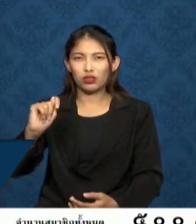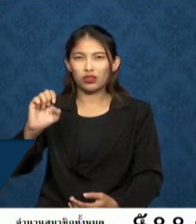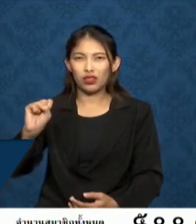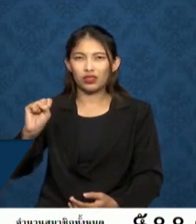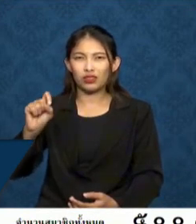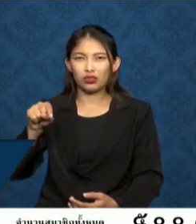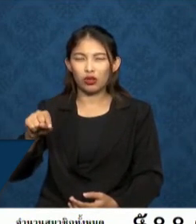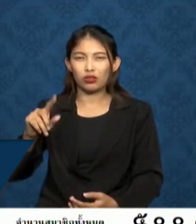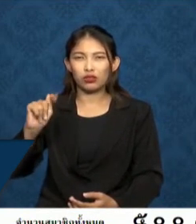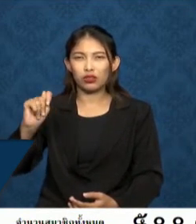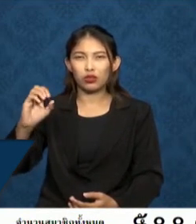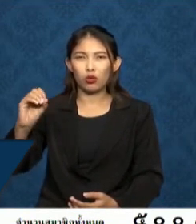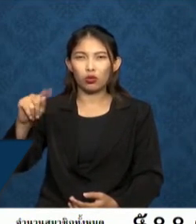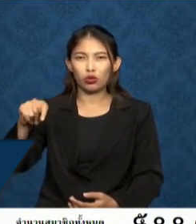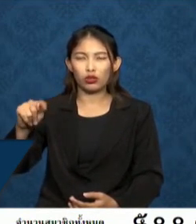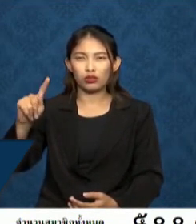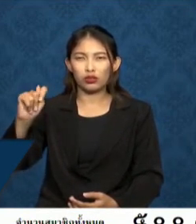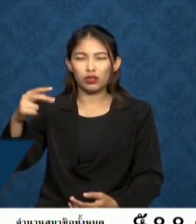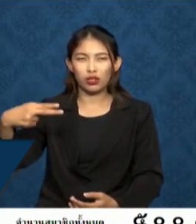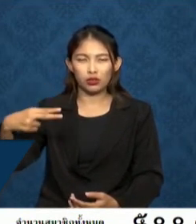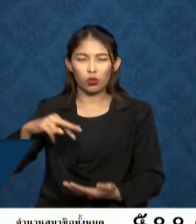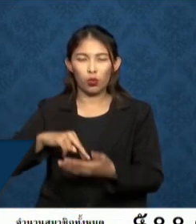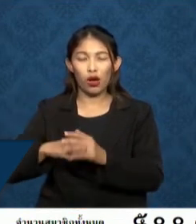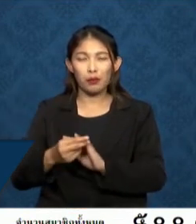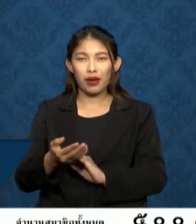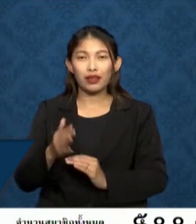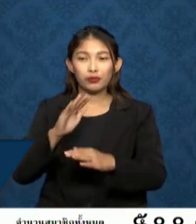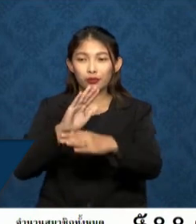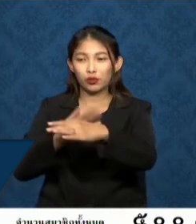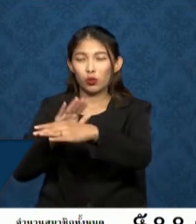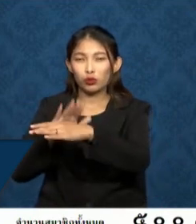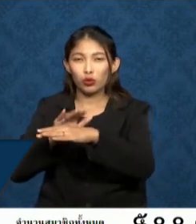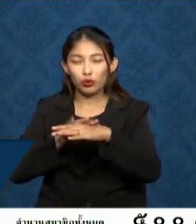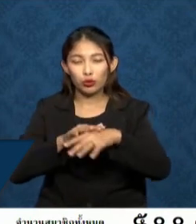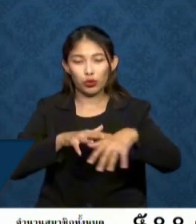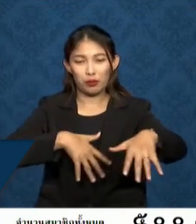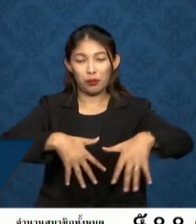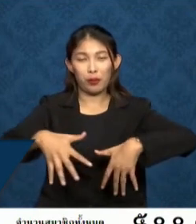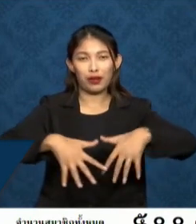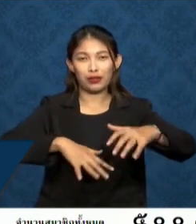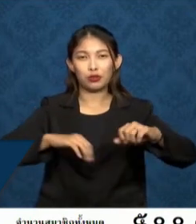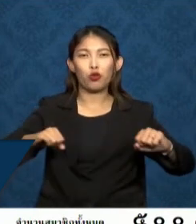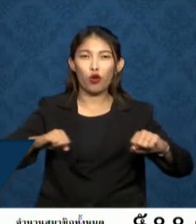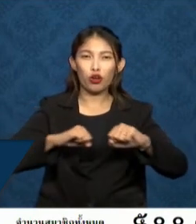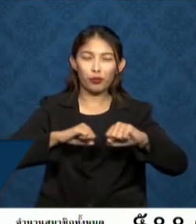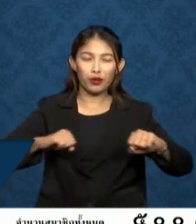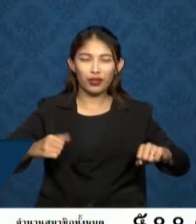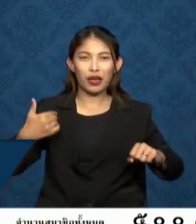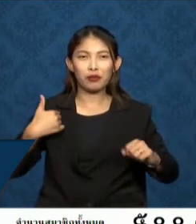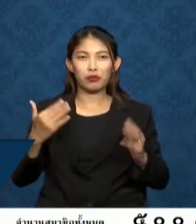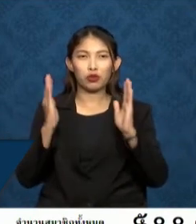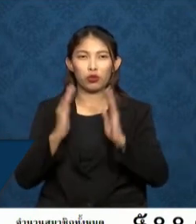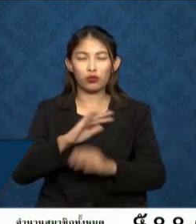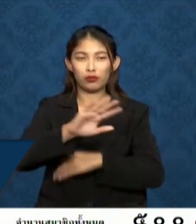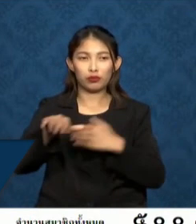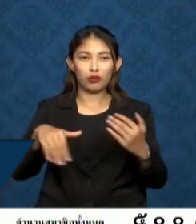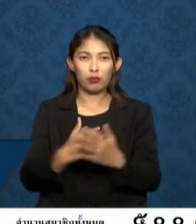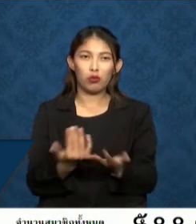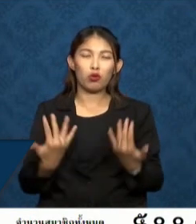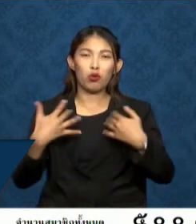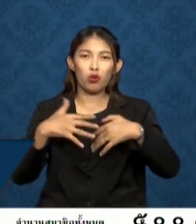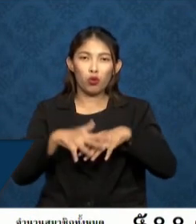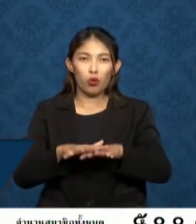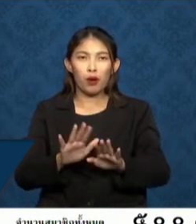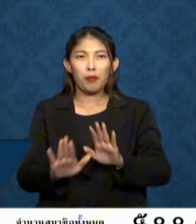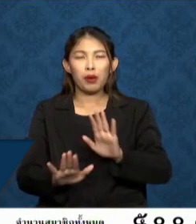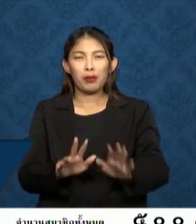ccc.mots.go.th นะครับซึ่งเขาเป็นการชวนนะครับประชาชนออกกำลังกายนะครับซึ่งมีคนเข้าร่วมนะครับประมาณ